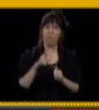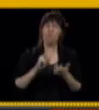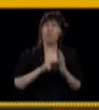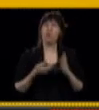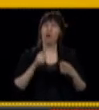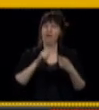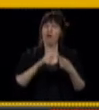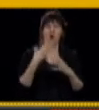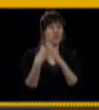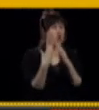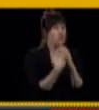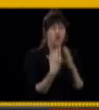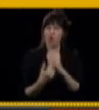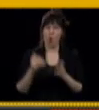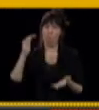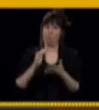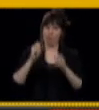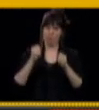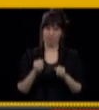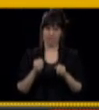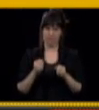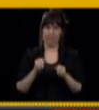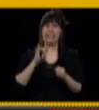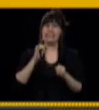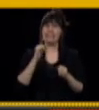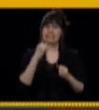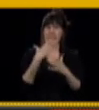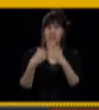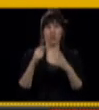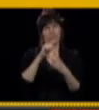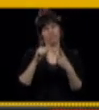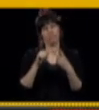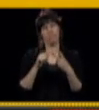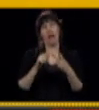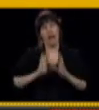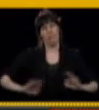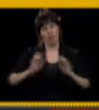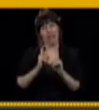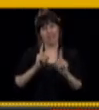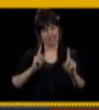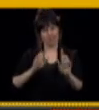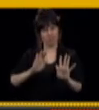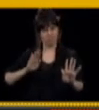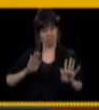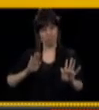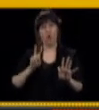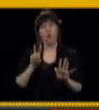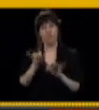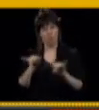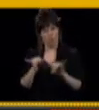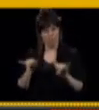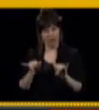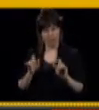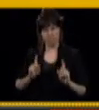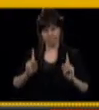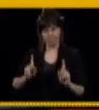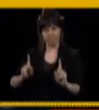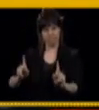si on sort au sien deux mètres des autres personnes si on suit ses consignes là on va la gagner